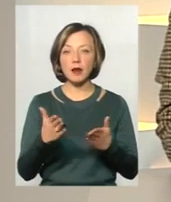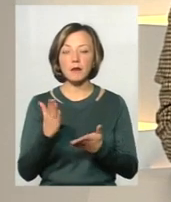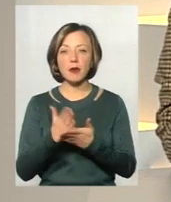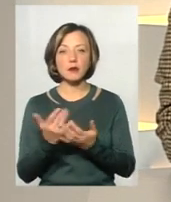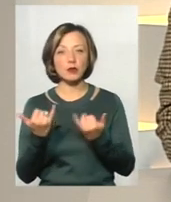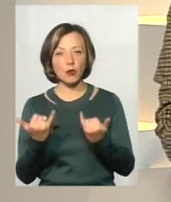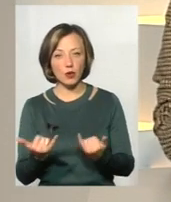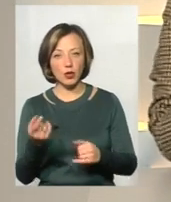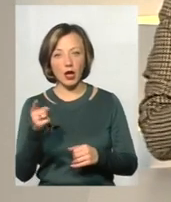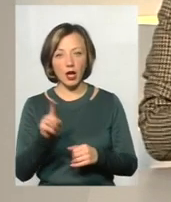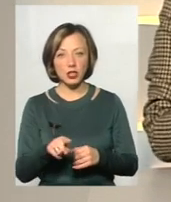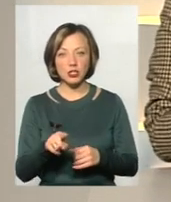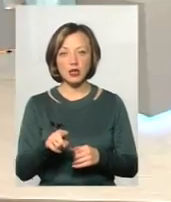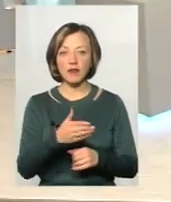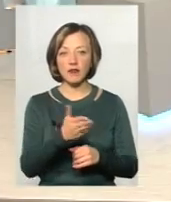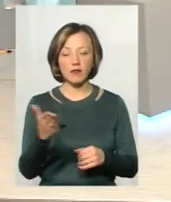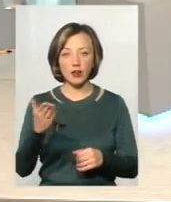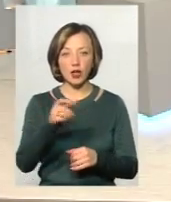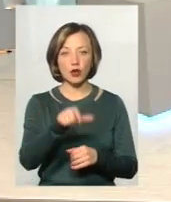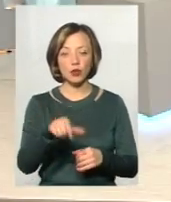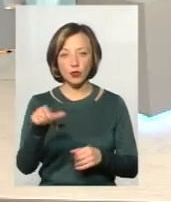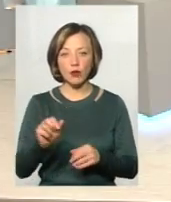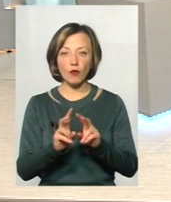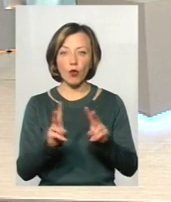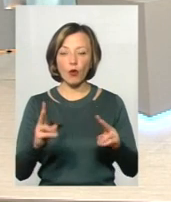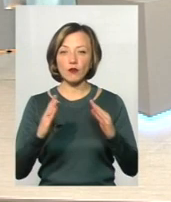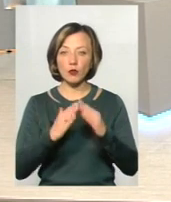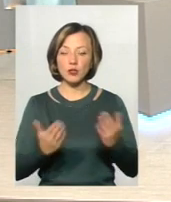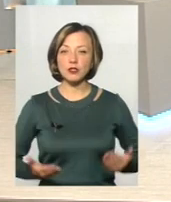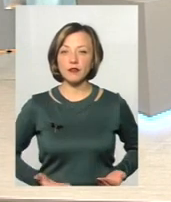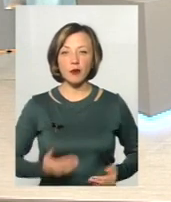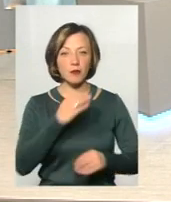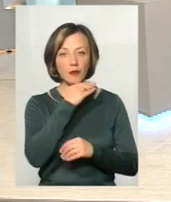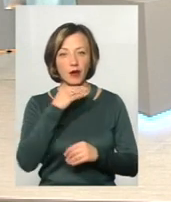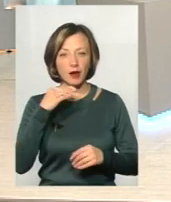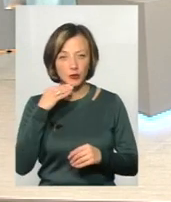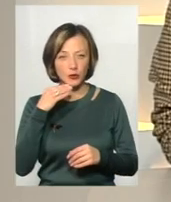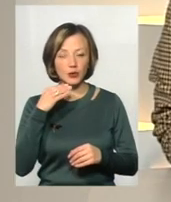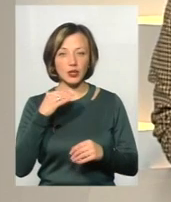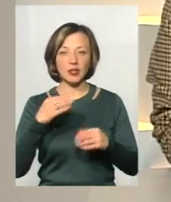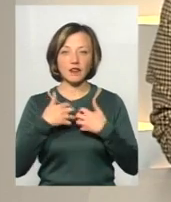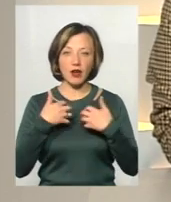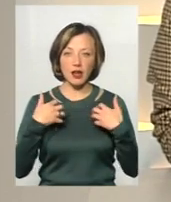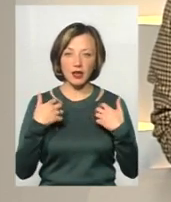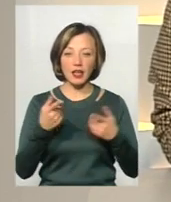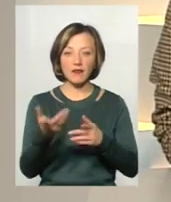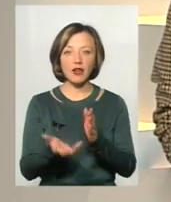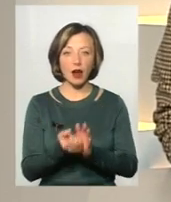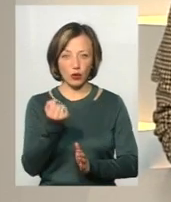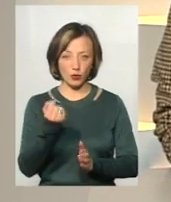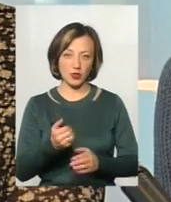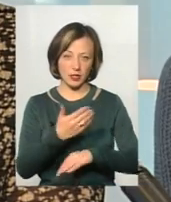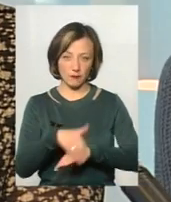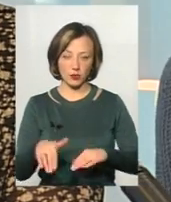маємо сьогодні? Адже ви ті люди, в кого вдома живе дуже багато тварин, яких ви рятуєте з